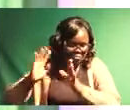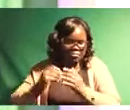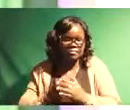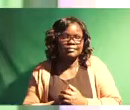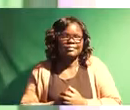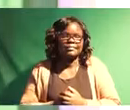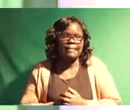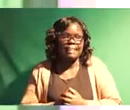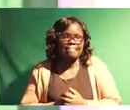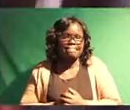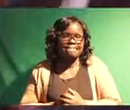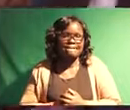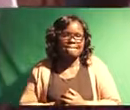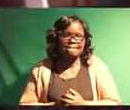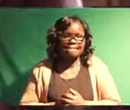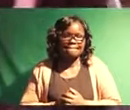nyinyi.